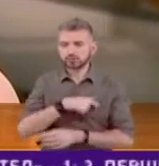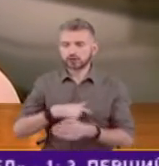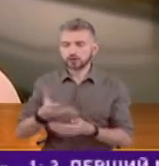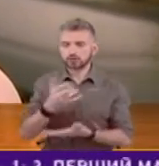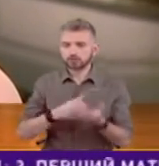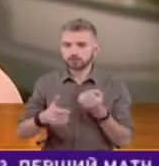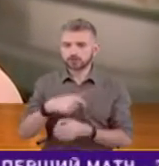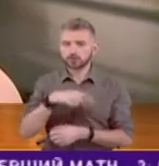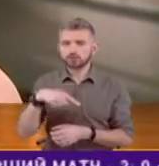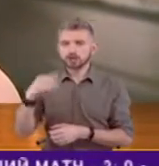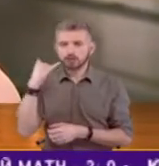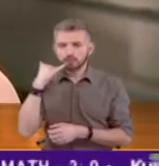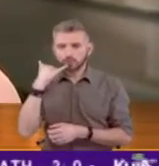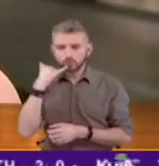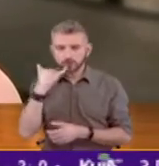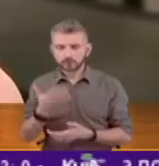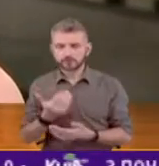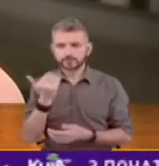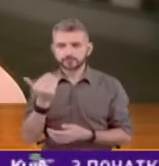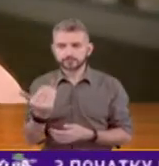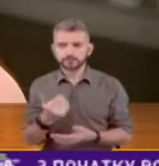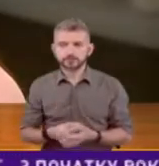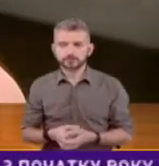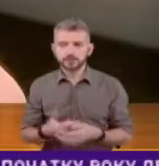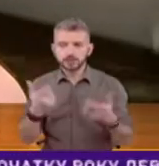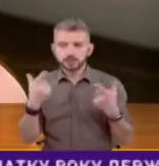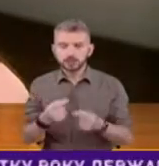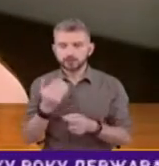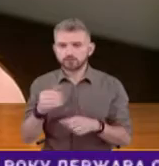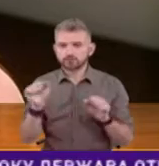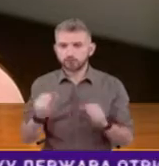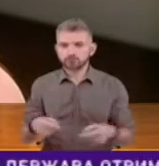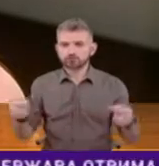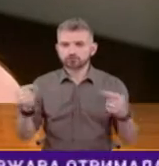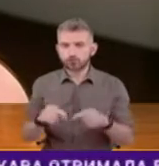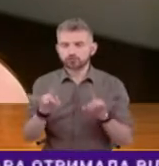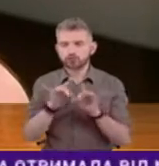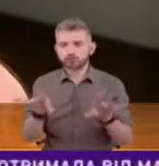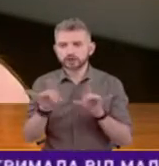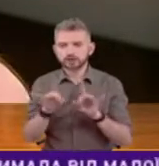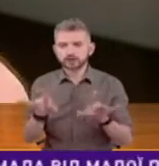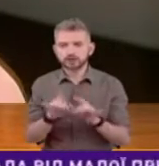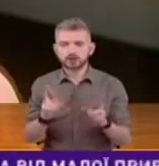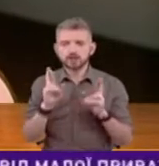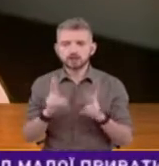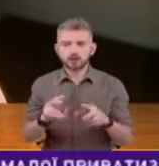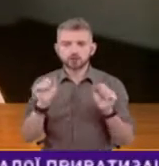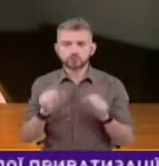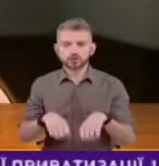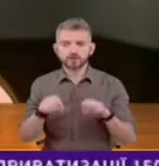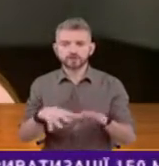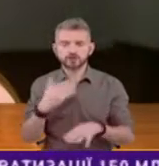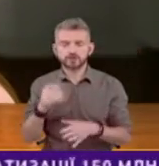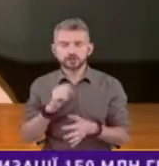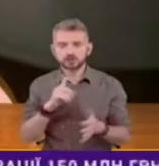номери телефонів депутатського приймальні пана Володимира Васильчука, де вам зможуть точно роз'яснити, яким чином можна вирішити ваше